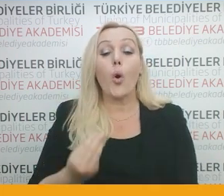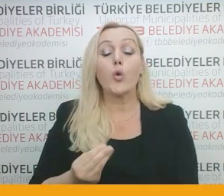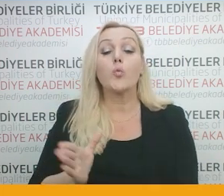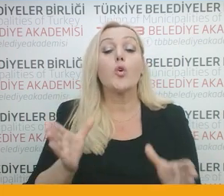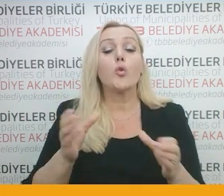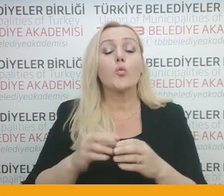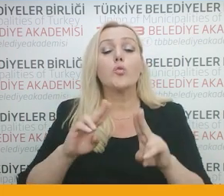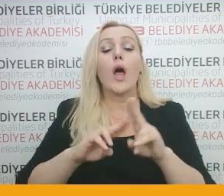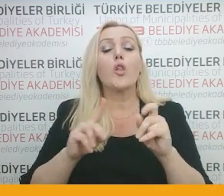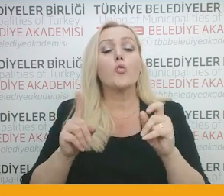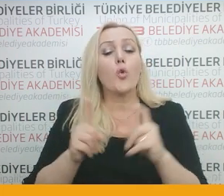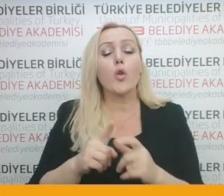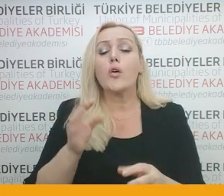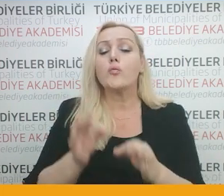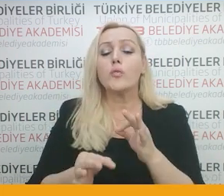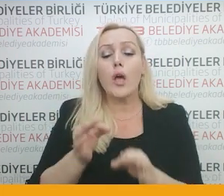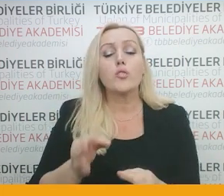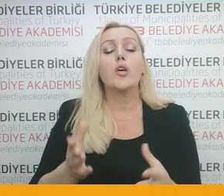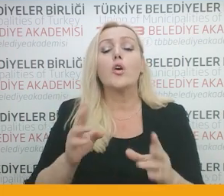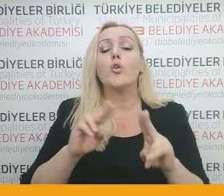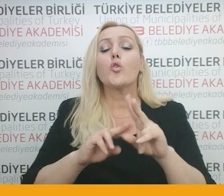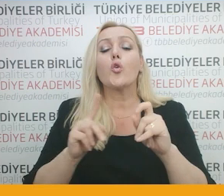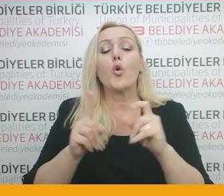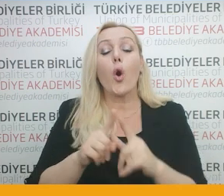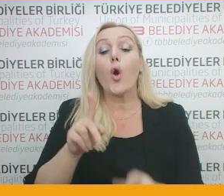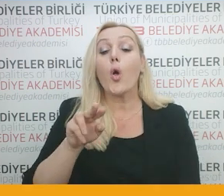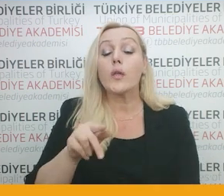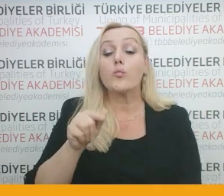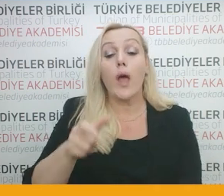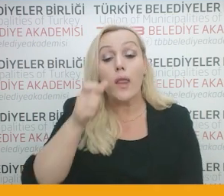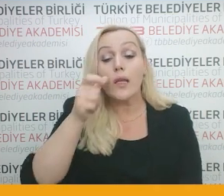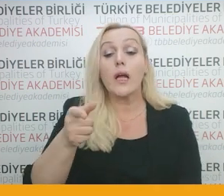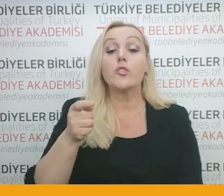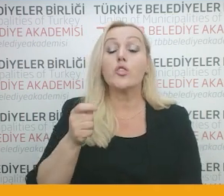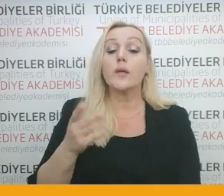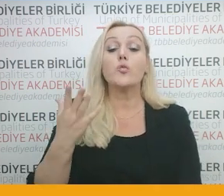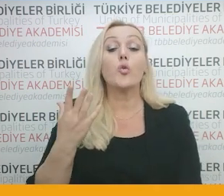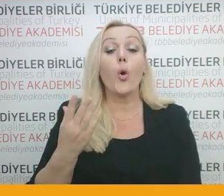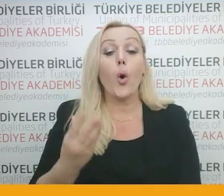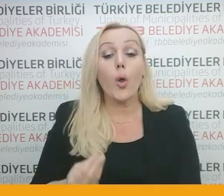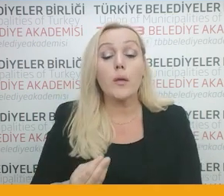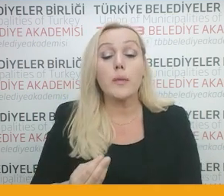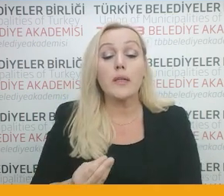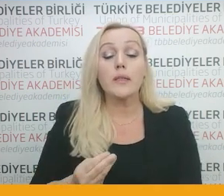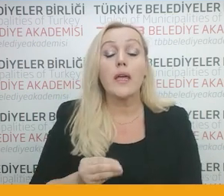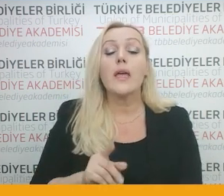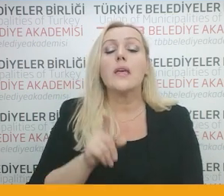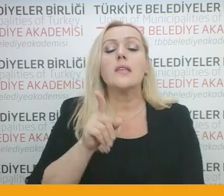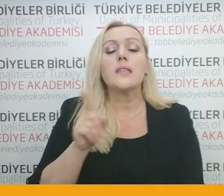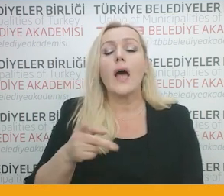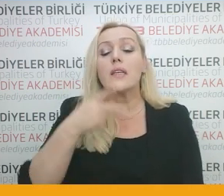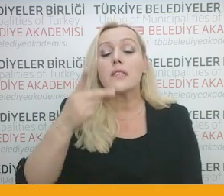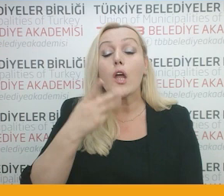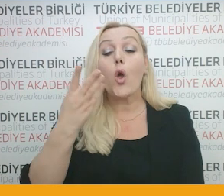Kurumsal kod, fonksiyonel kod, finans kod, ekonomik kod. Bunları burada dikkatinizi çekmiştir. Sağ tarafta sarı